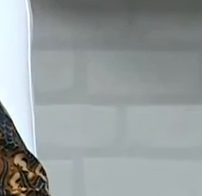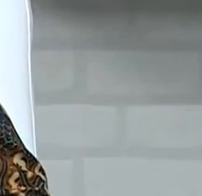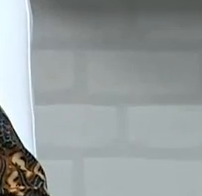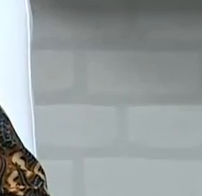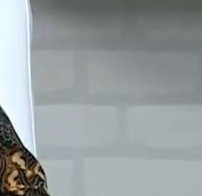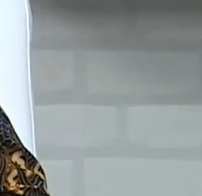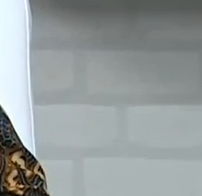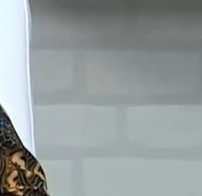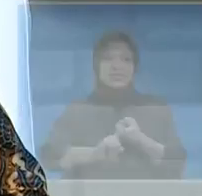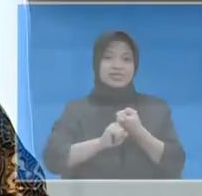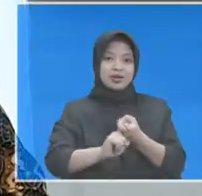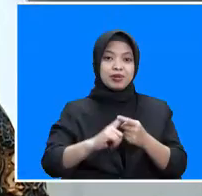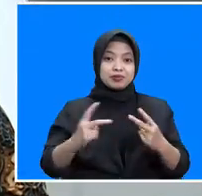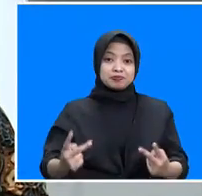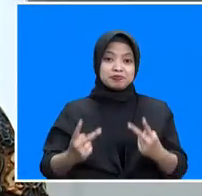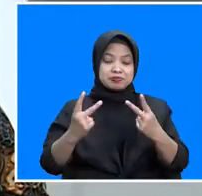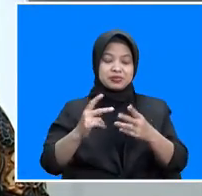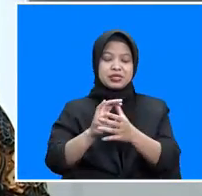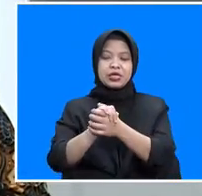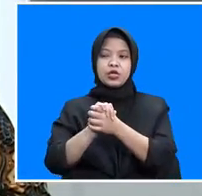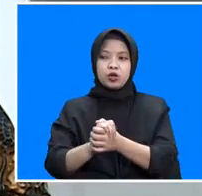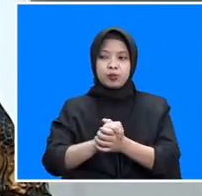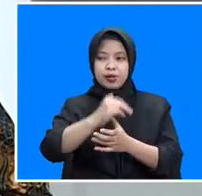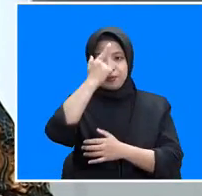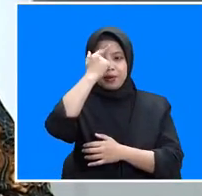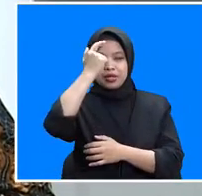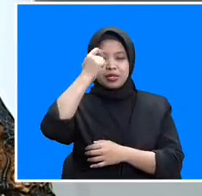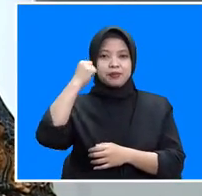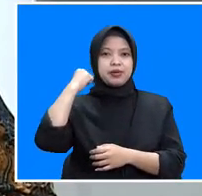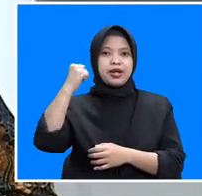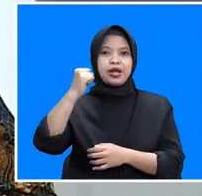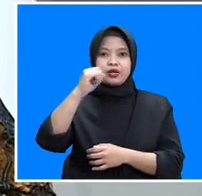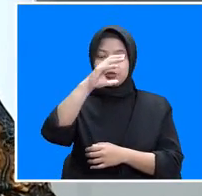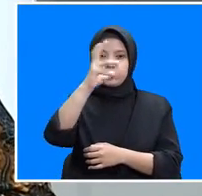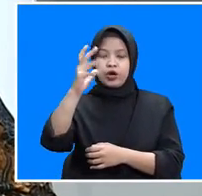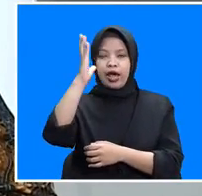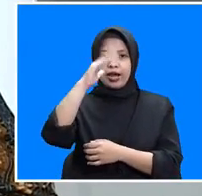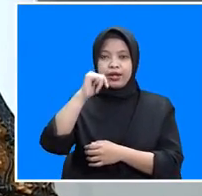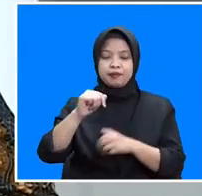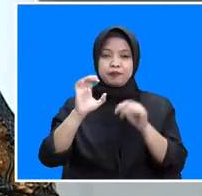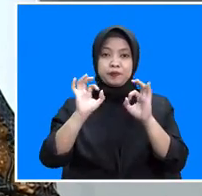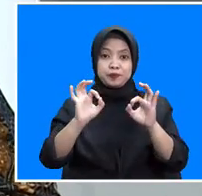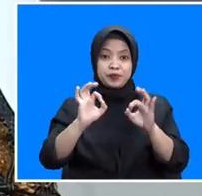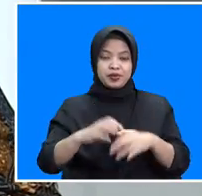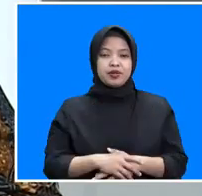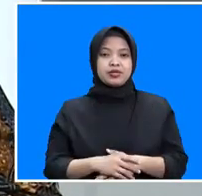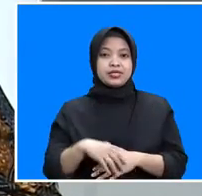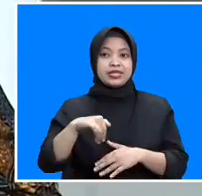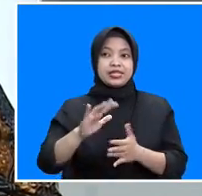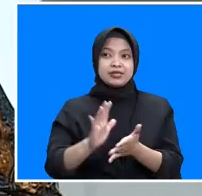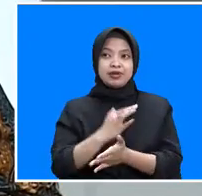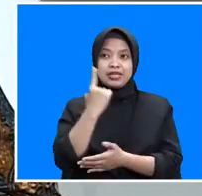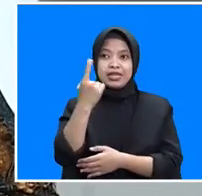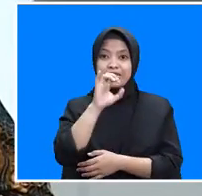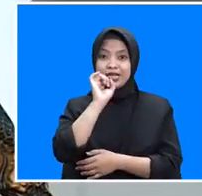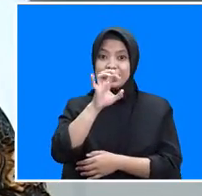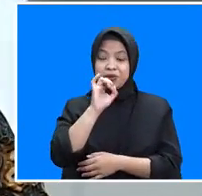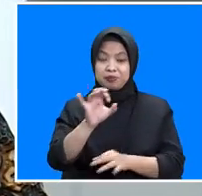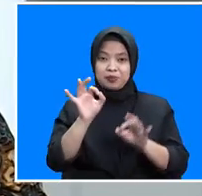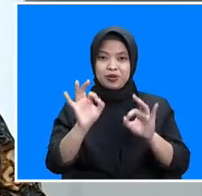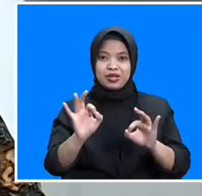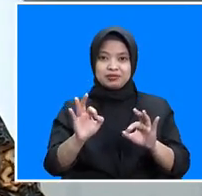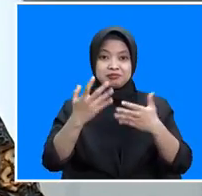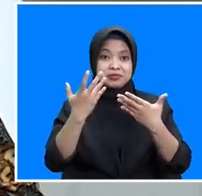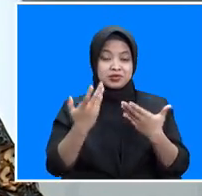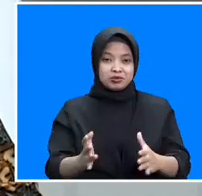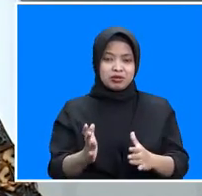Halo sahabat Dikbud, kembali lagi di Silaturahmi Merdeka Belajar pada sore hari ini. Saat ini kita memasuki sesi tanya jawab dan kita